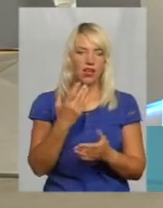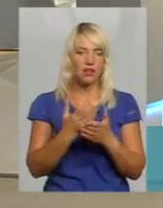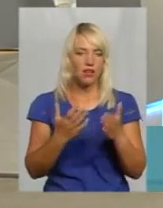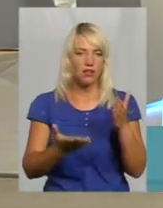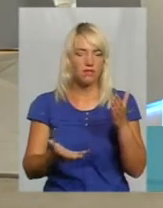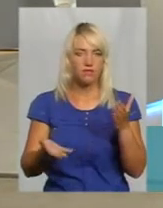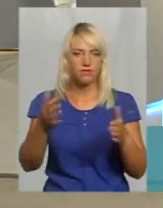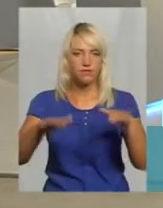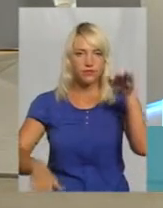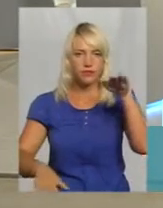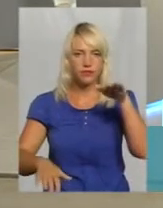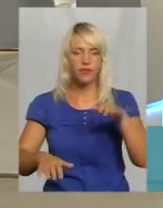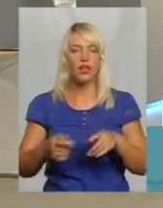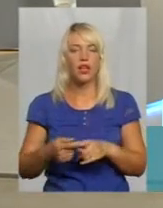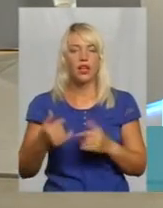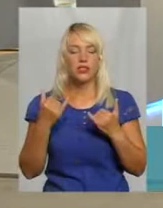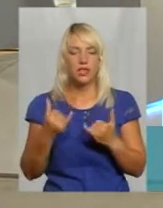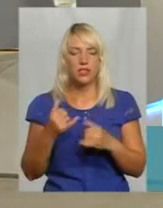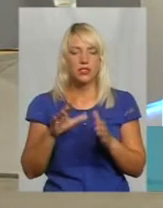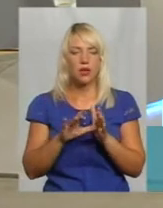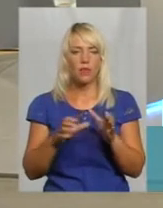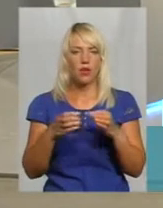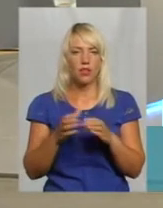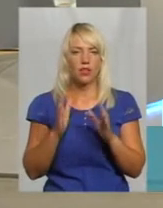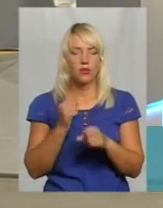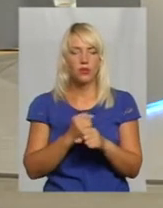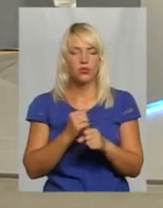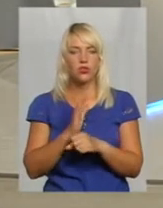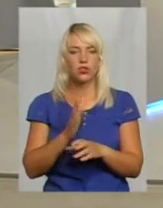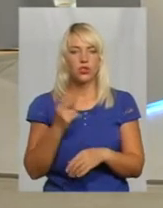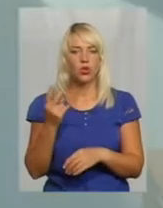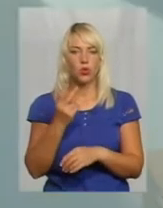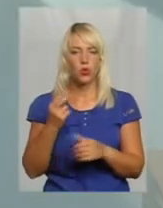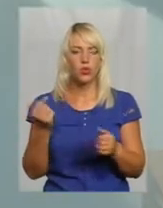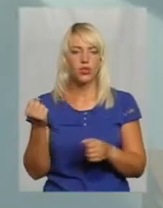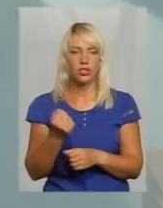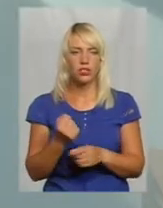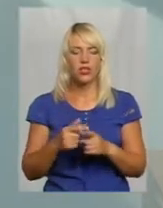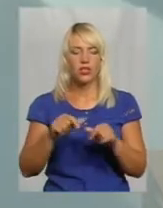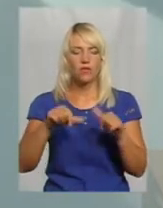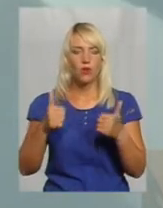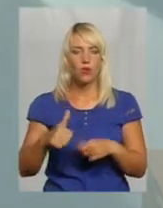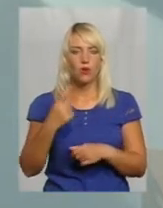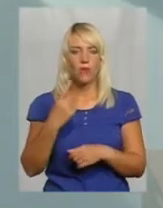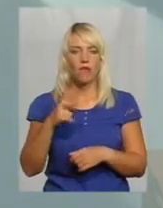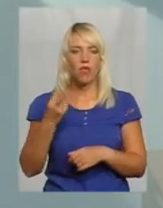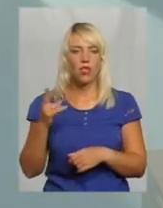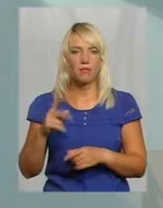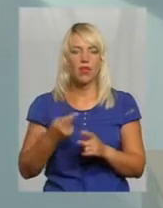дисонанс. Ну, наразі бригада працює тільки другий тиждень. Сформована у нас 1 липня. Вони